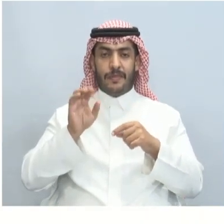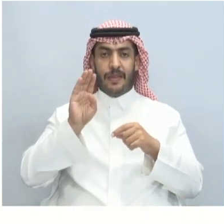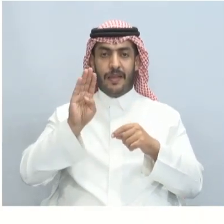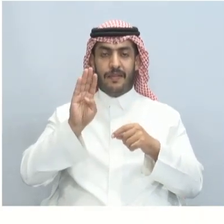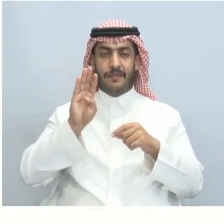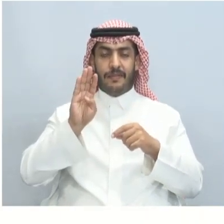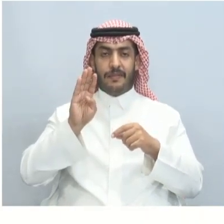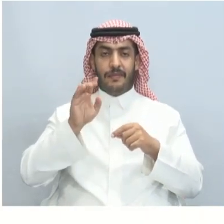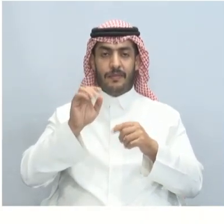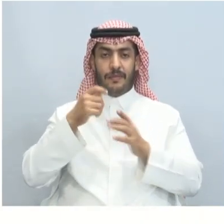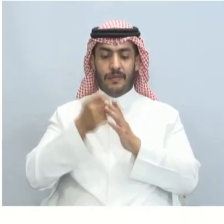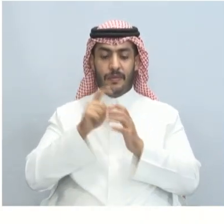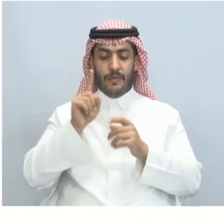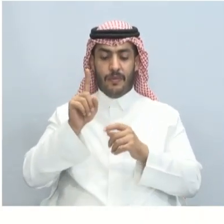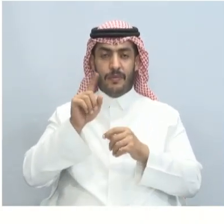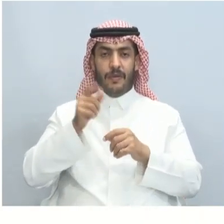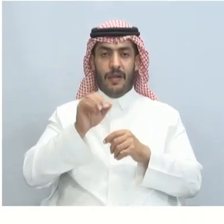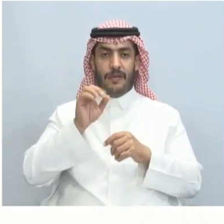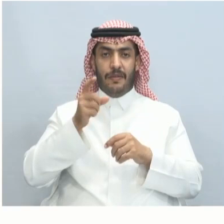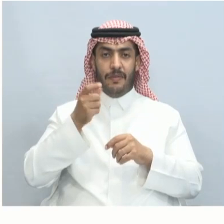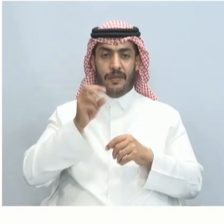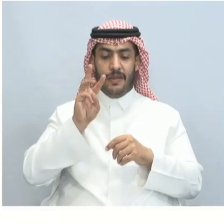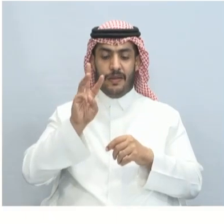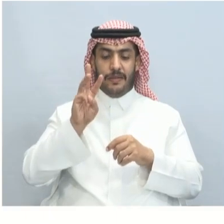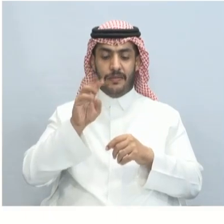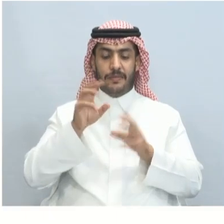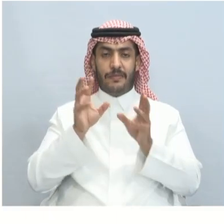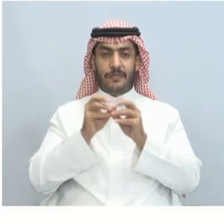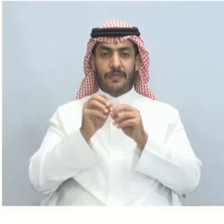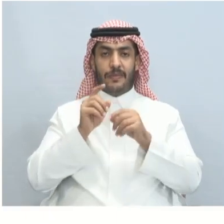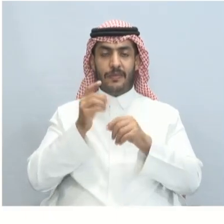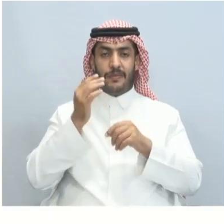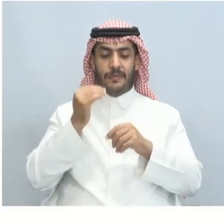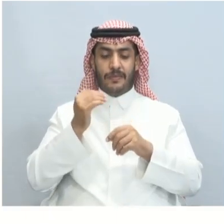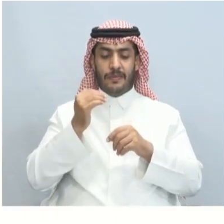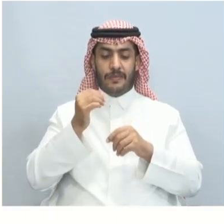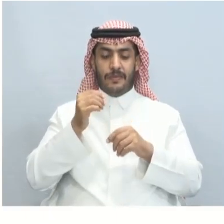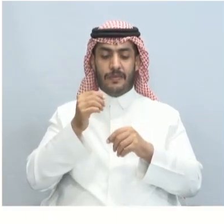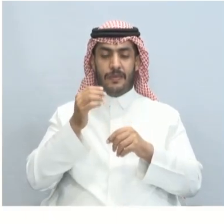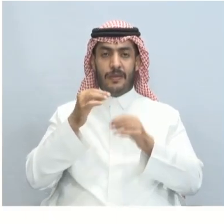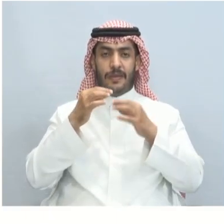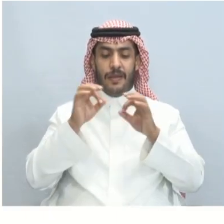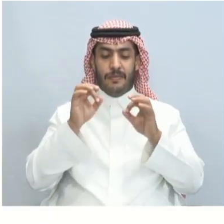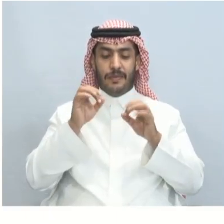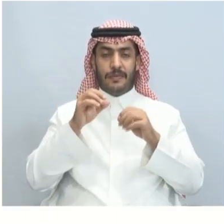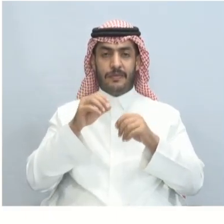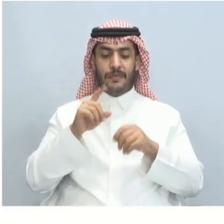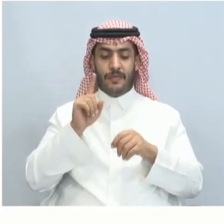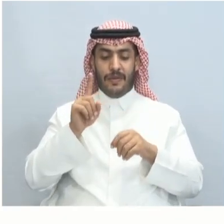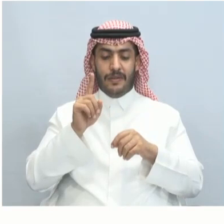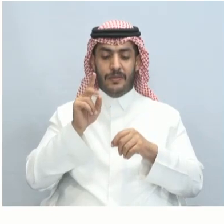كف احداثها واح و فص 3 نجمع عليها في الاحداثي السيني ا وفي الاحداثي الصادي سالب